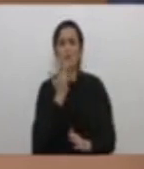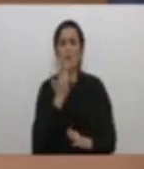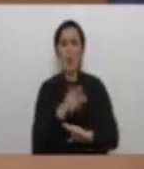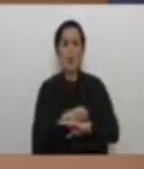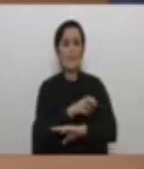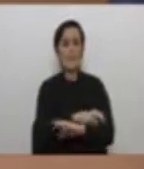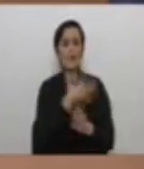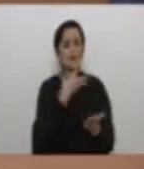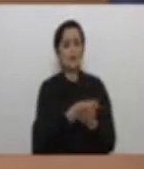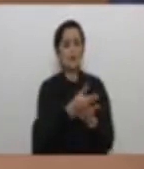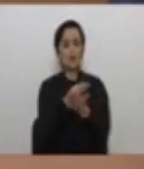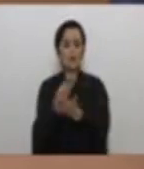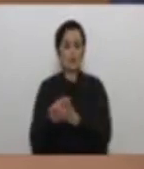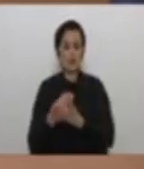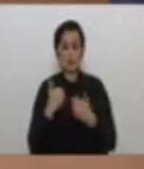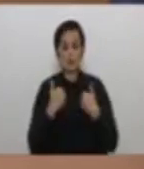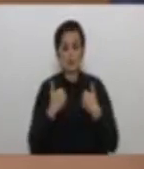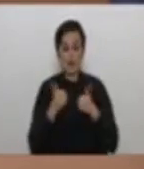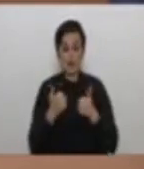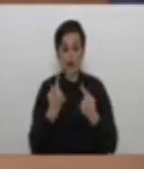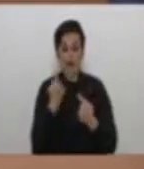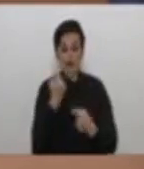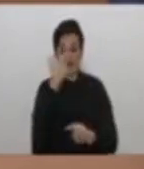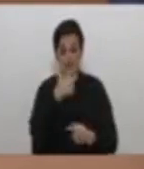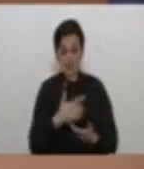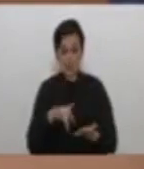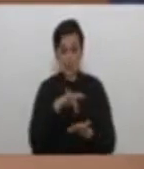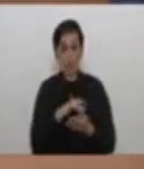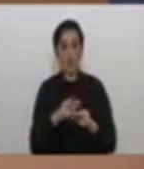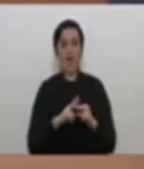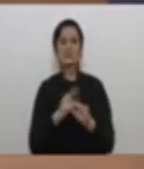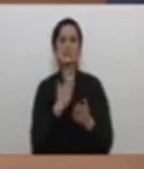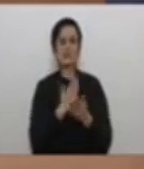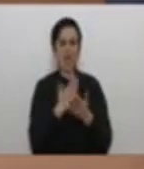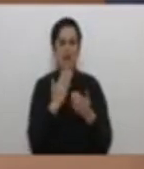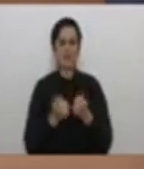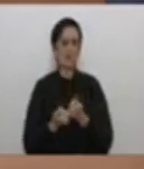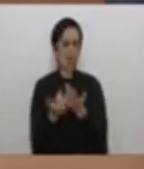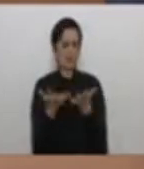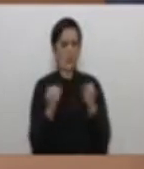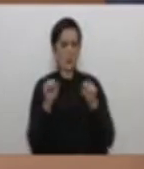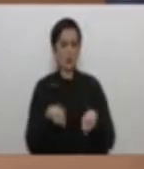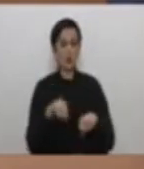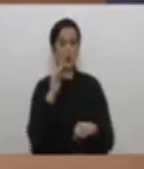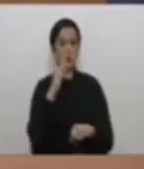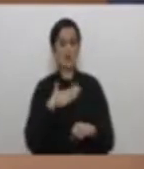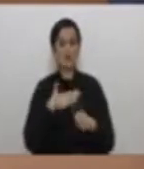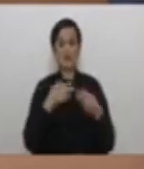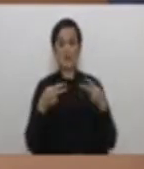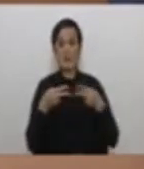პარტიების კუთვნილებისა და ჩემთვის როგორც ერთი მოქალაქისთვის ეს არის ნამდვილად გაშვებული შესაძლებლობა. როდესაც ჩვენი